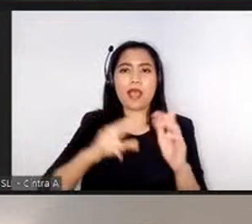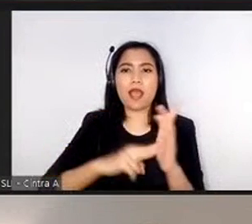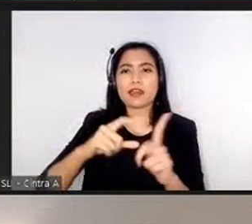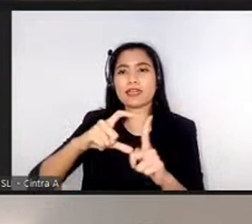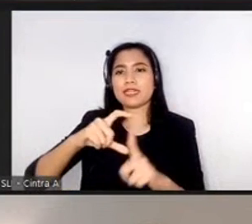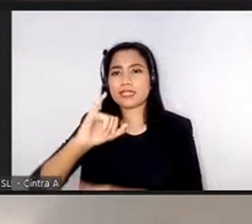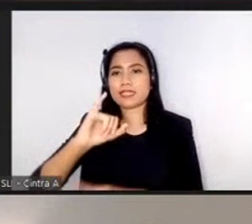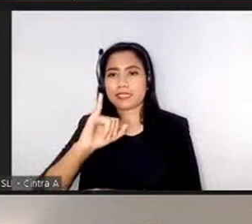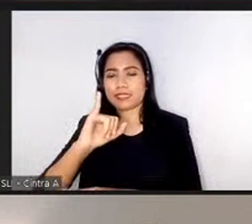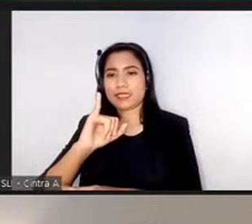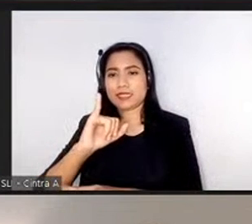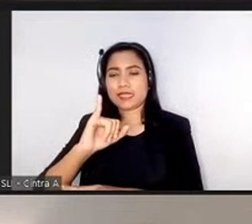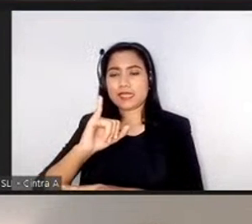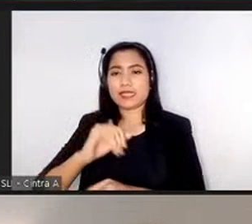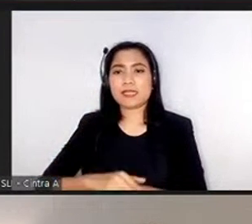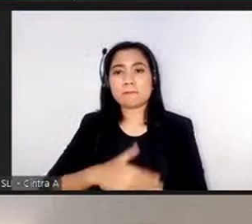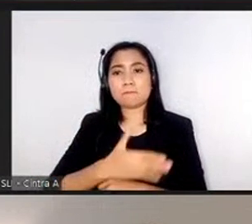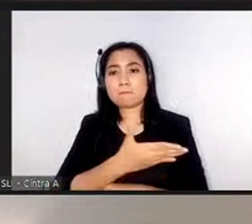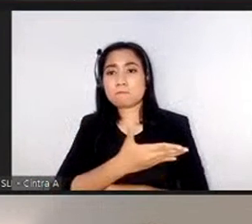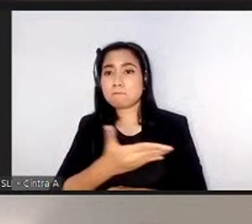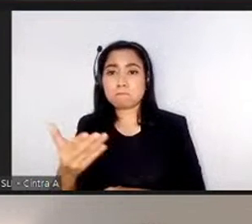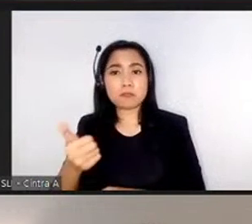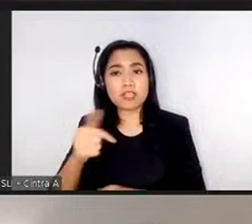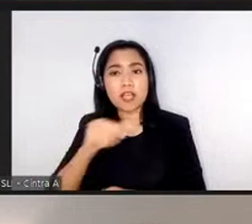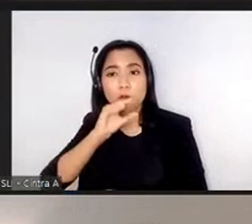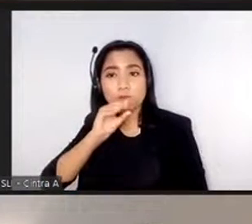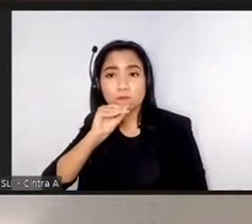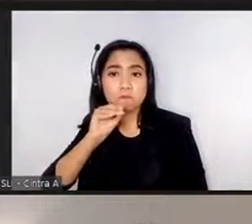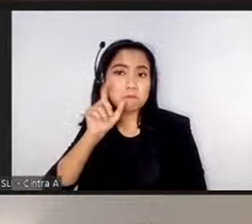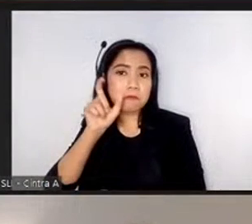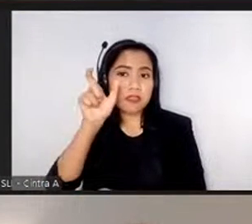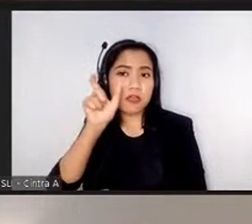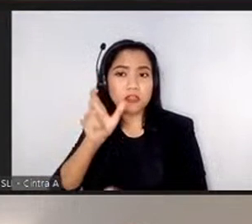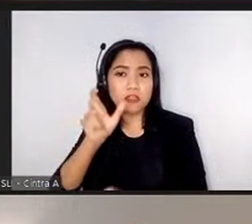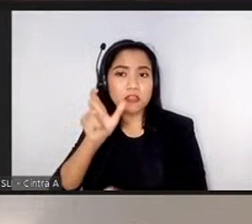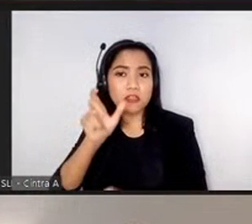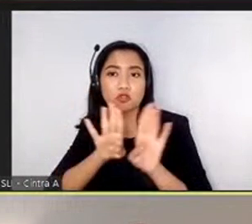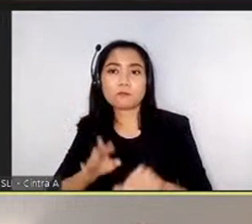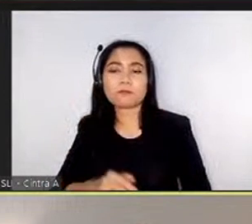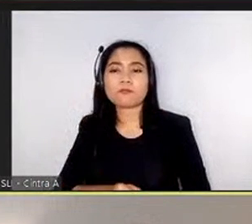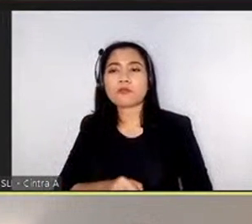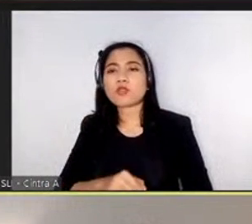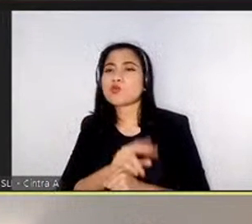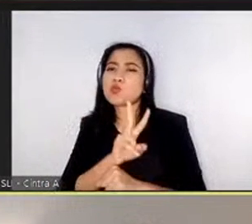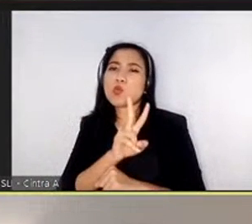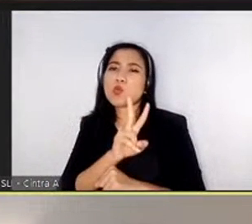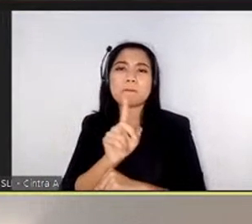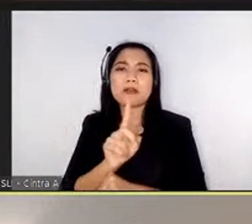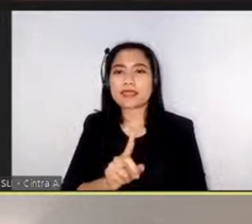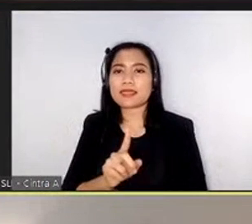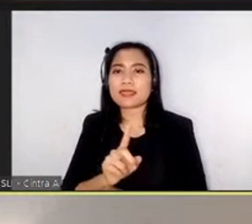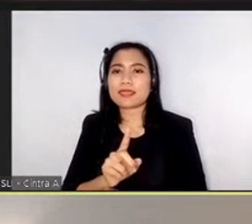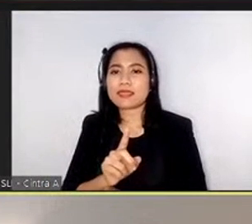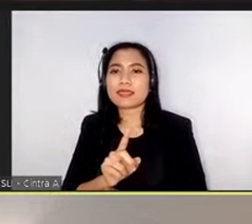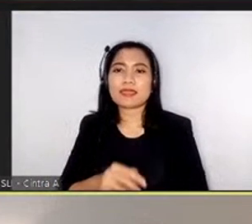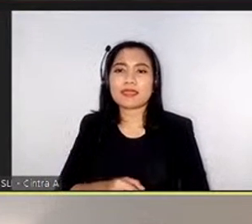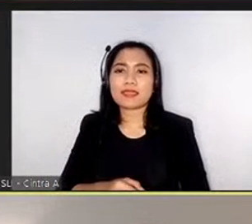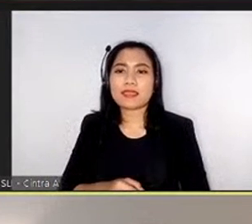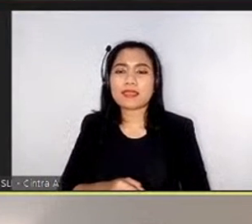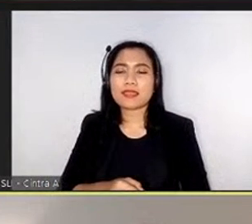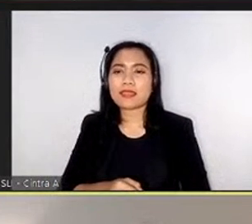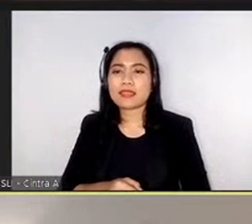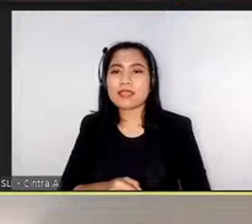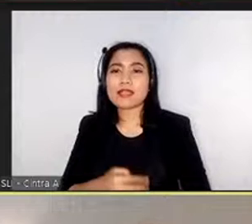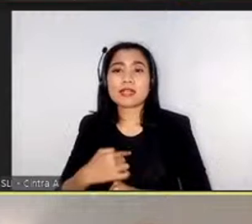bapak Apakah anda bisa memberikan patoenutupan Mungkin sekitar 2 menit saya